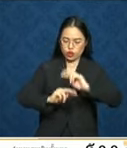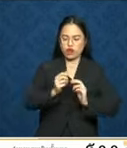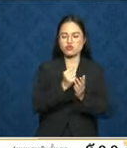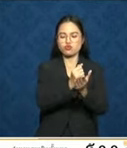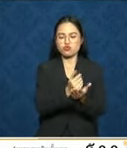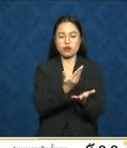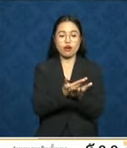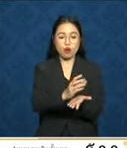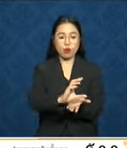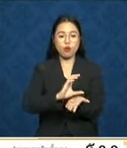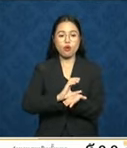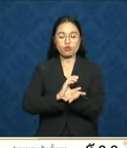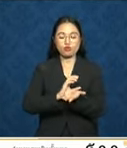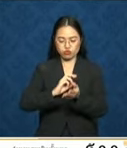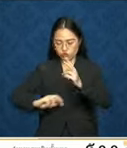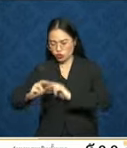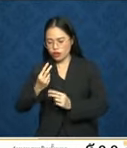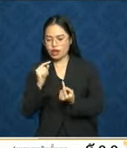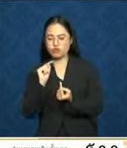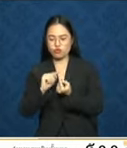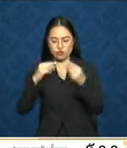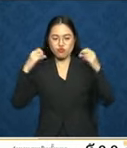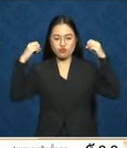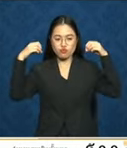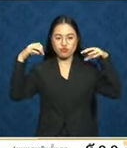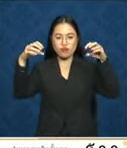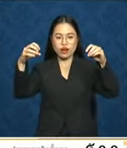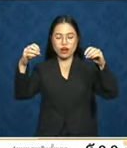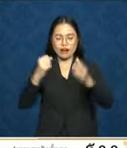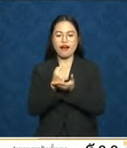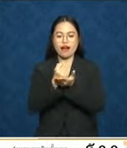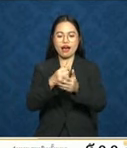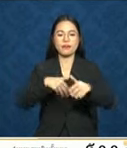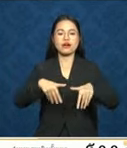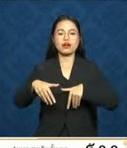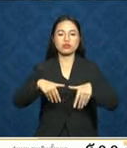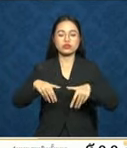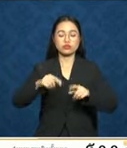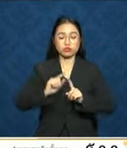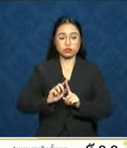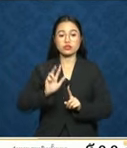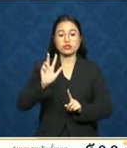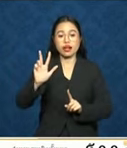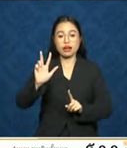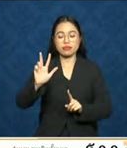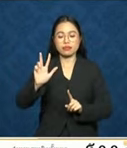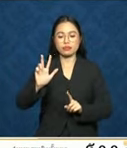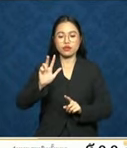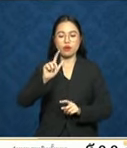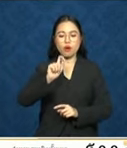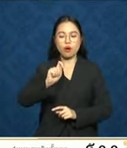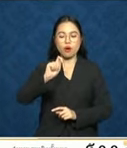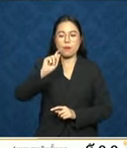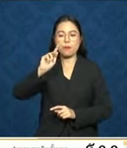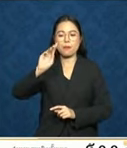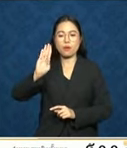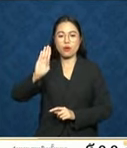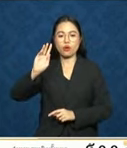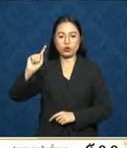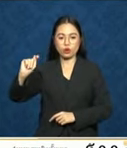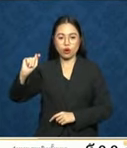มาเพื่อประโยชน์ของพี่น้องประชาชนครับประเด็นที่3ครับเป็นในส่วนขององค์การบริหารส่วนตำบลบัวชุมนะครับติดปัญหาใน